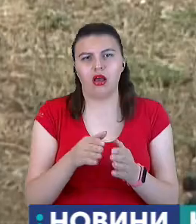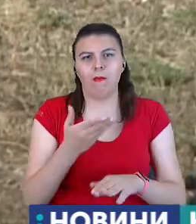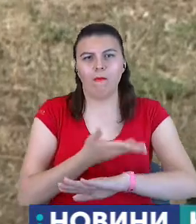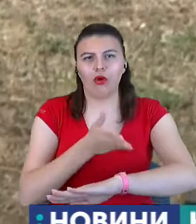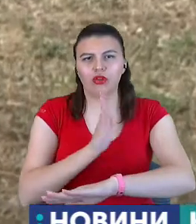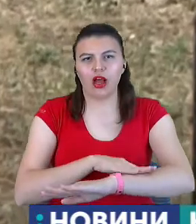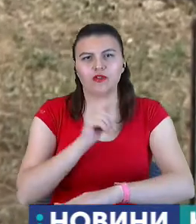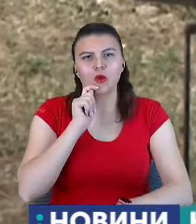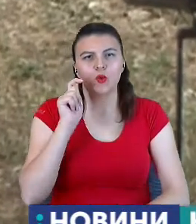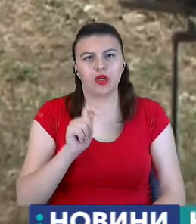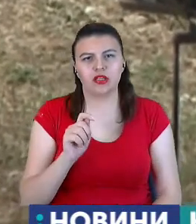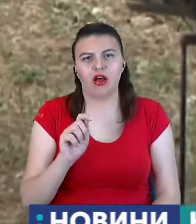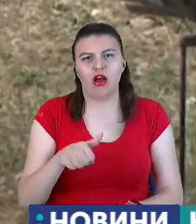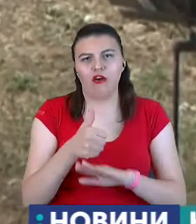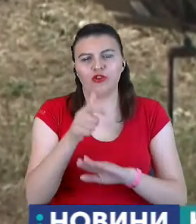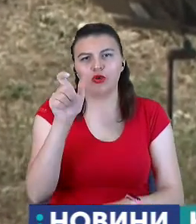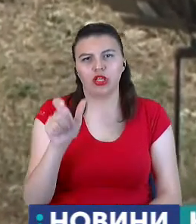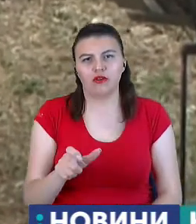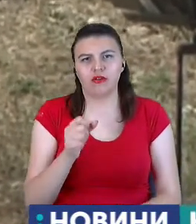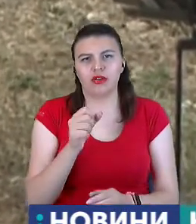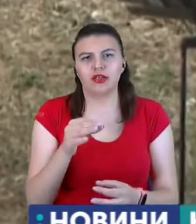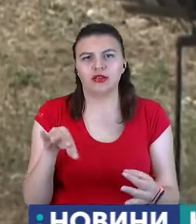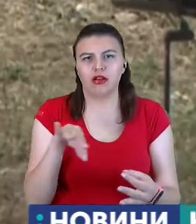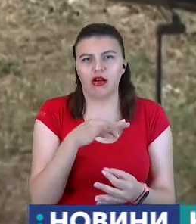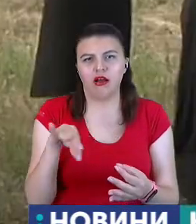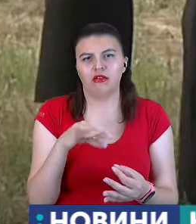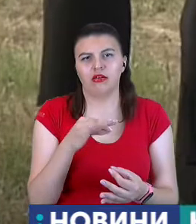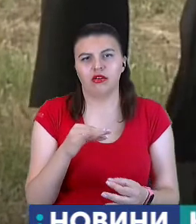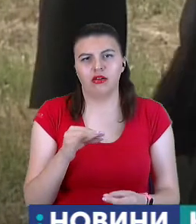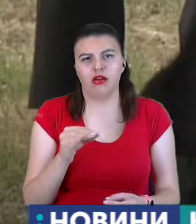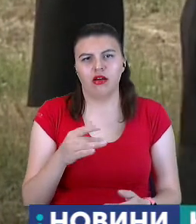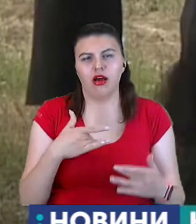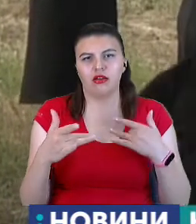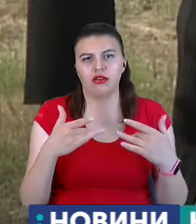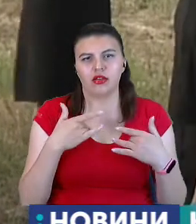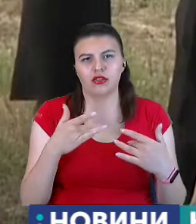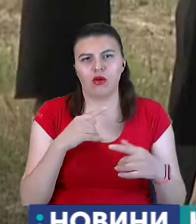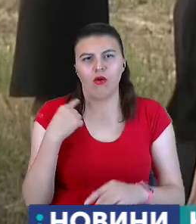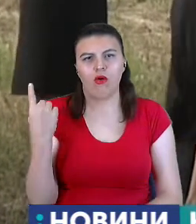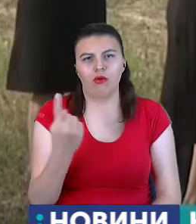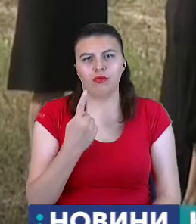українських авторів зіграли артисти Полтавської обласної філармонії.